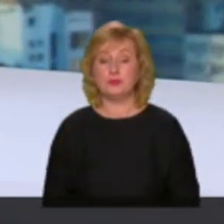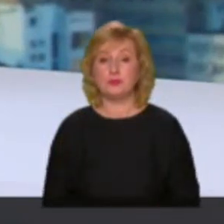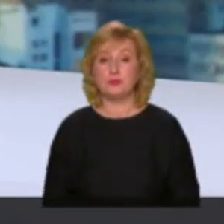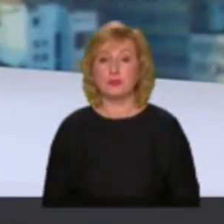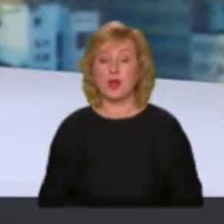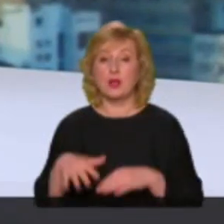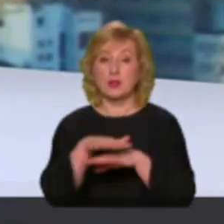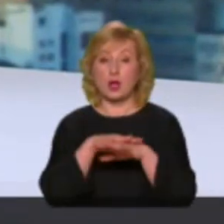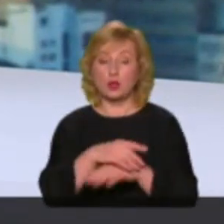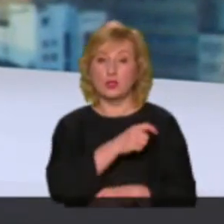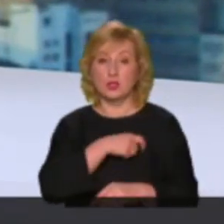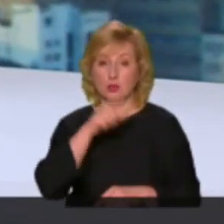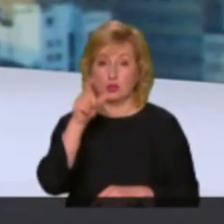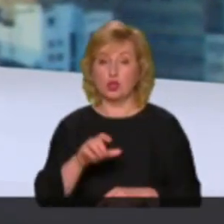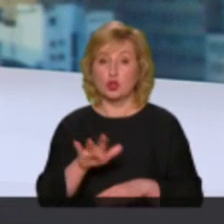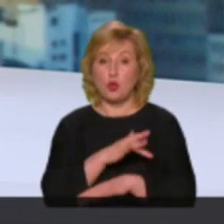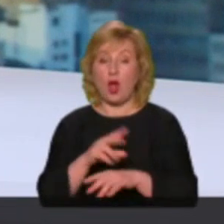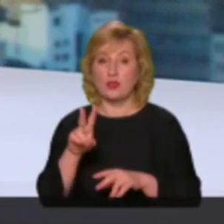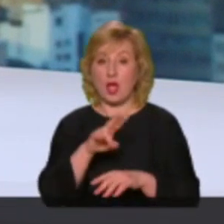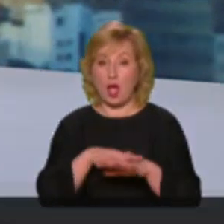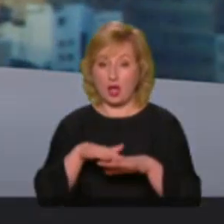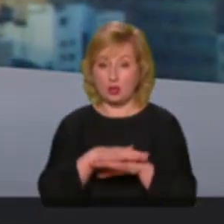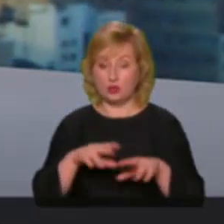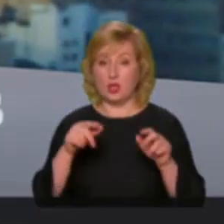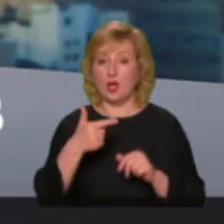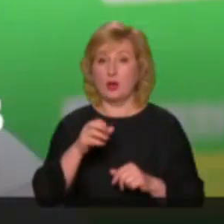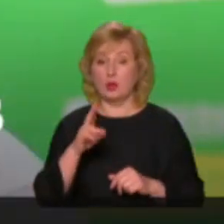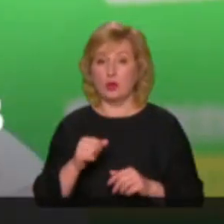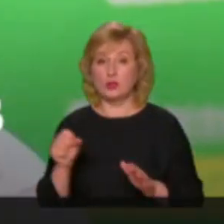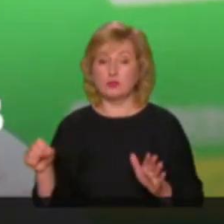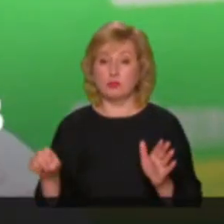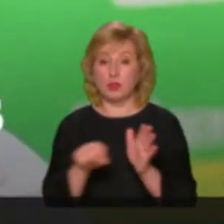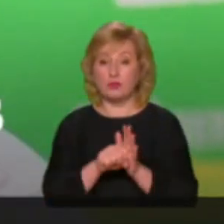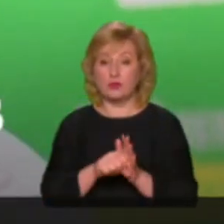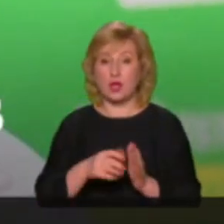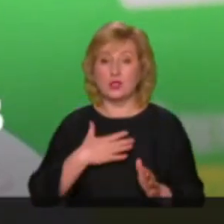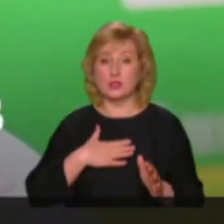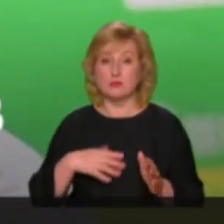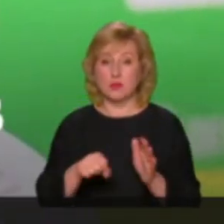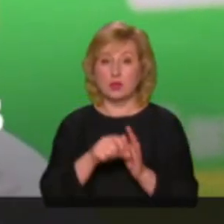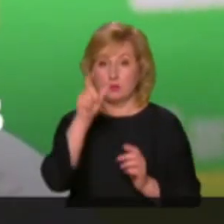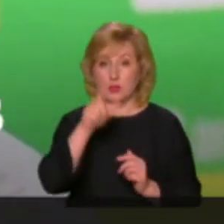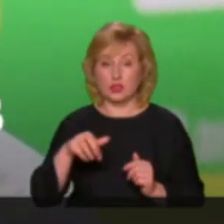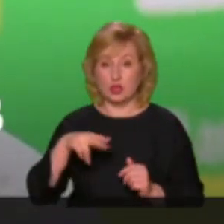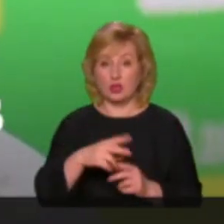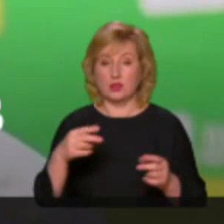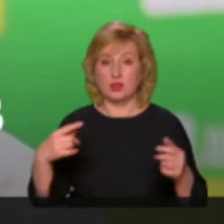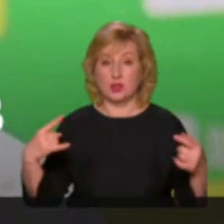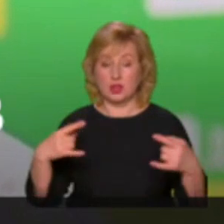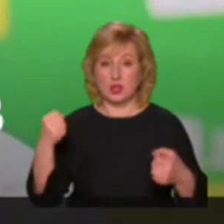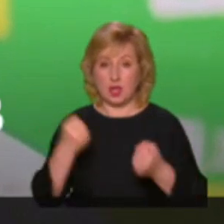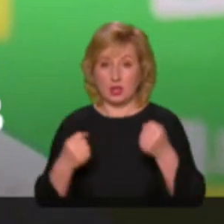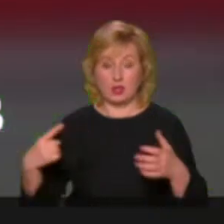Народний депутат від «Слуги народу» Володимир Гевко збив на смерть пішохода. ДТП сталося ввечері 19 березня на